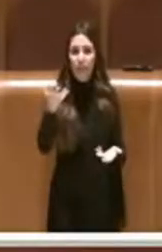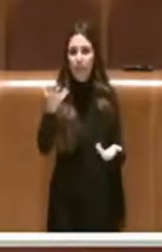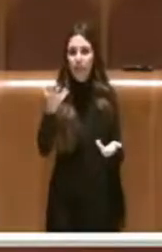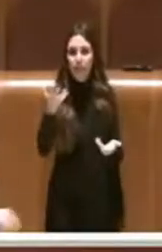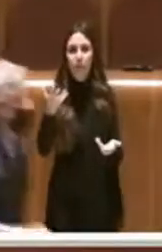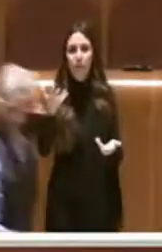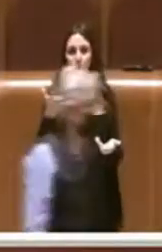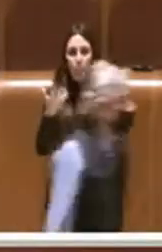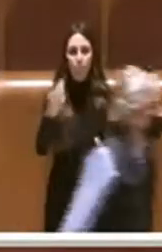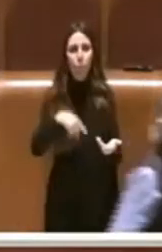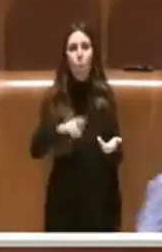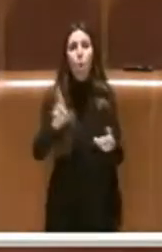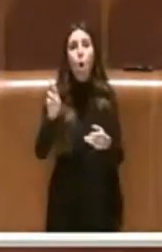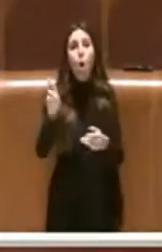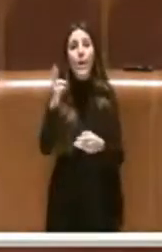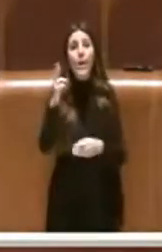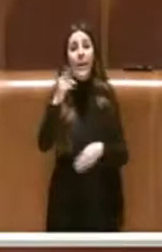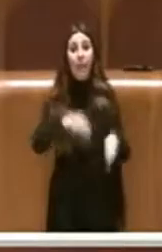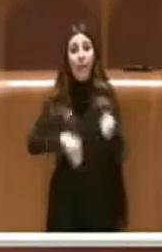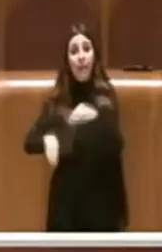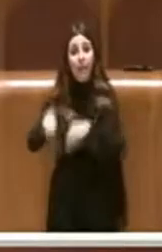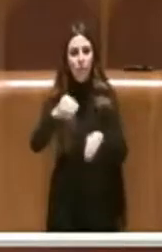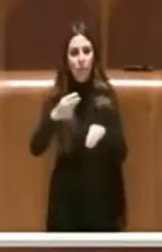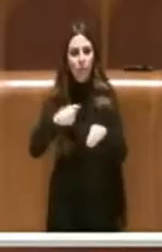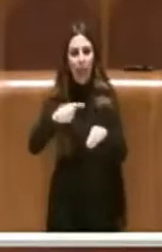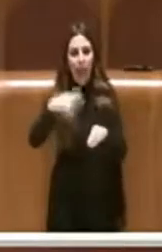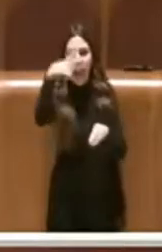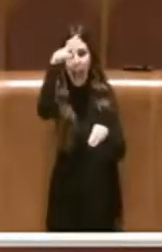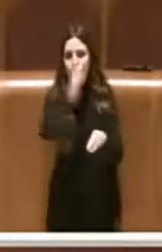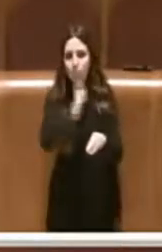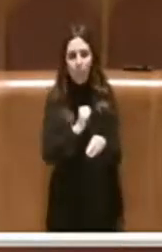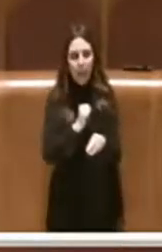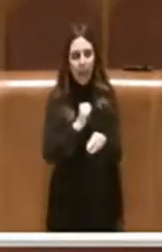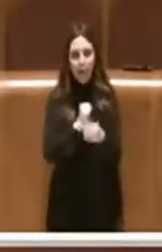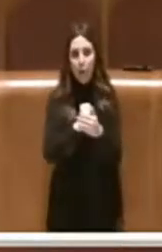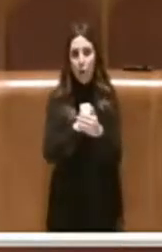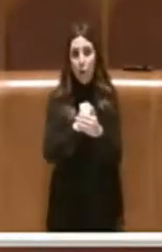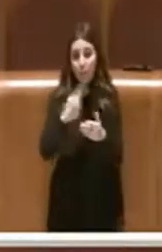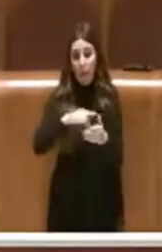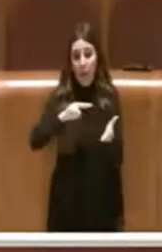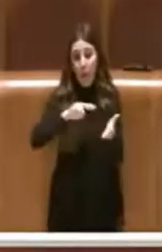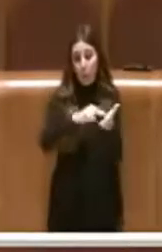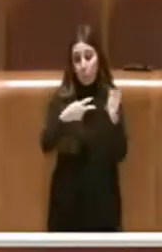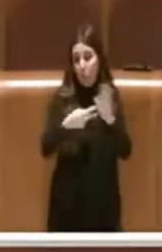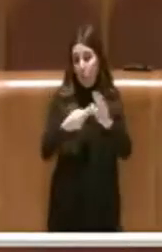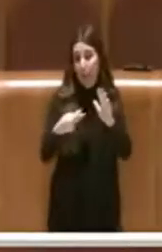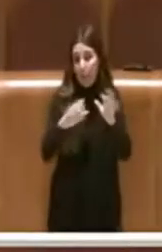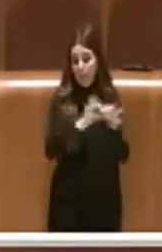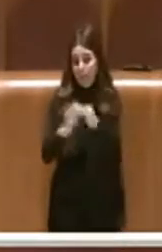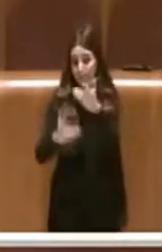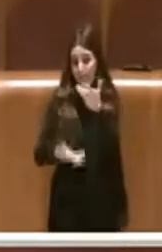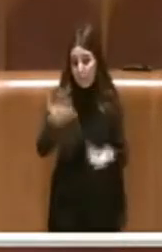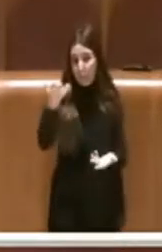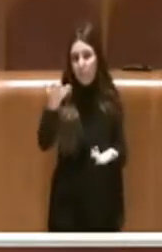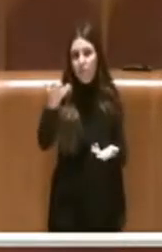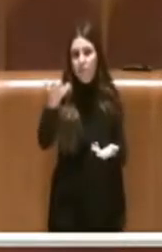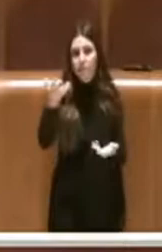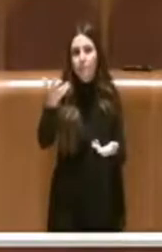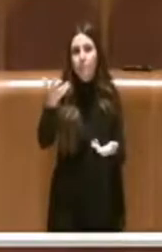nell'indizione del referendum. Ci rendiamo conto che questo problema con il quorum è stato...